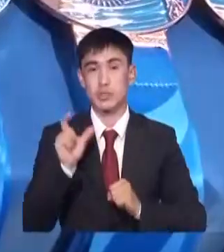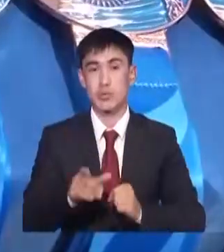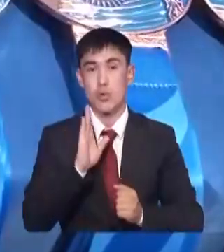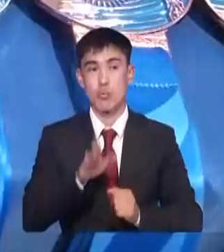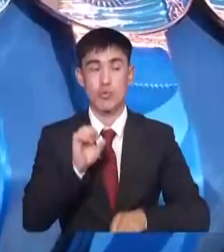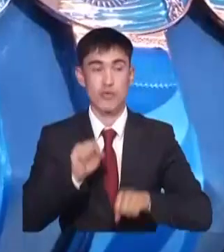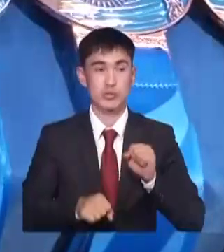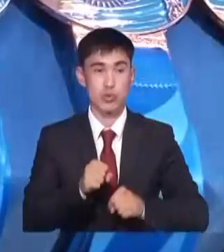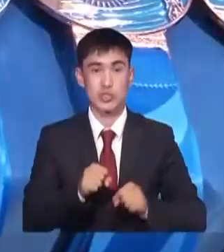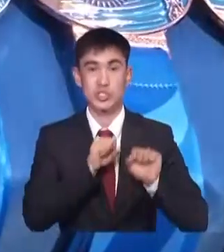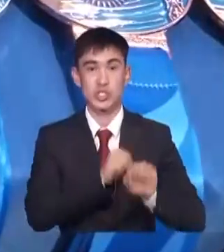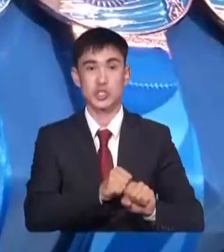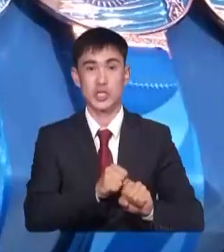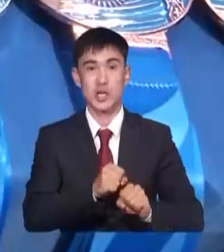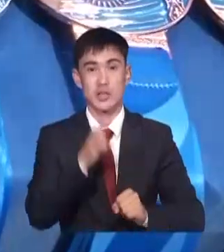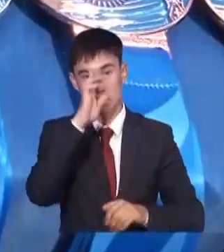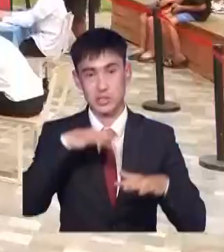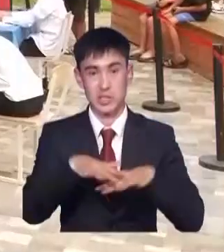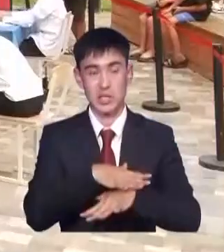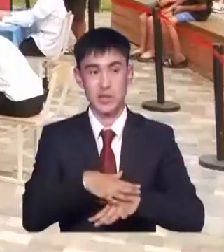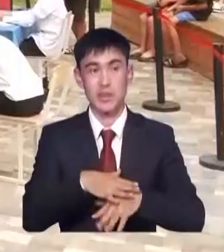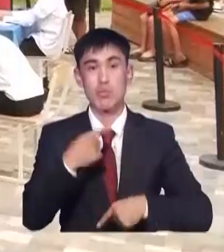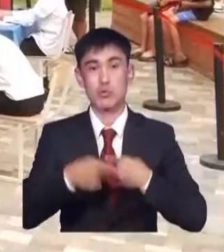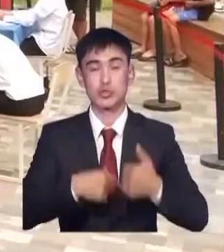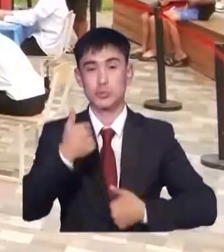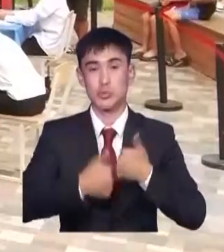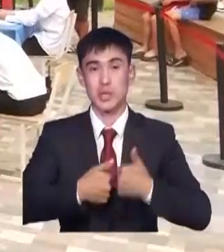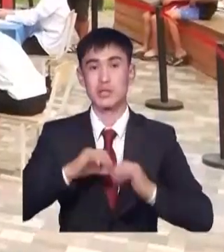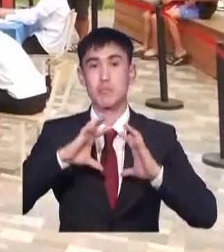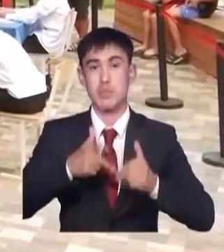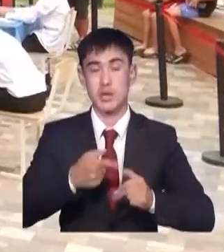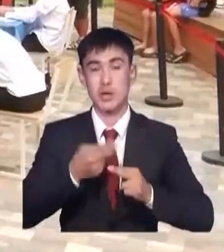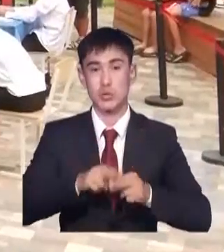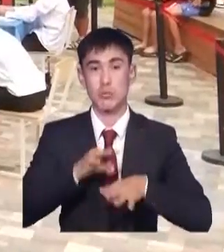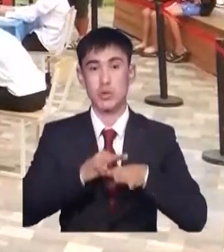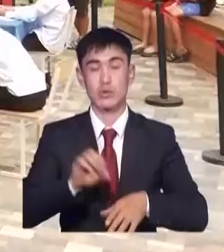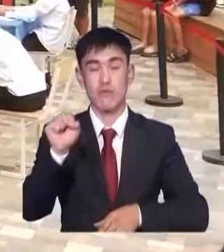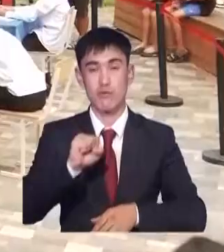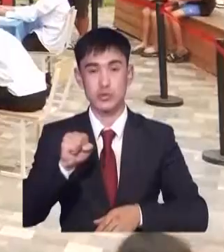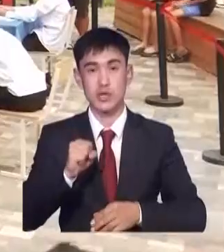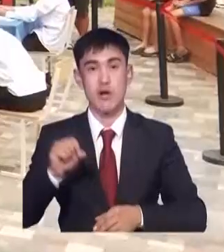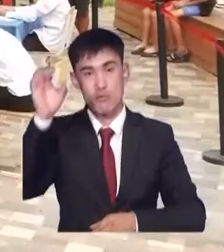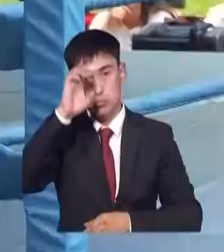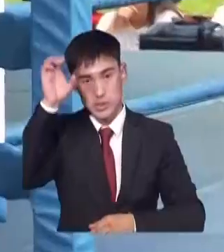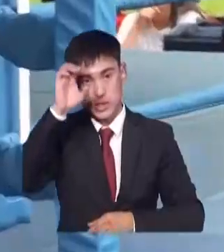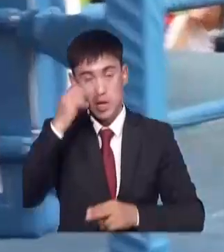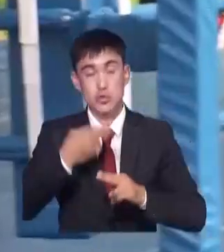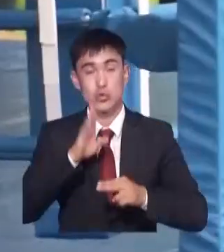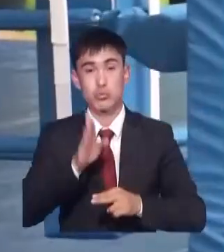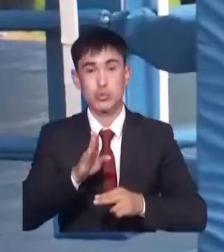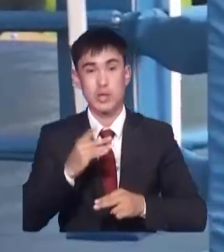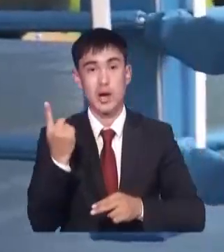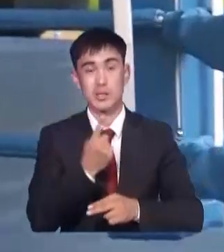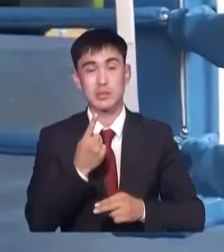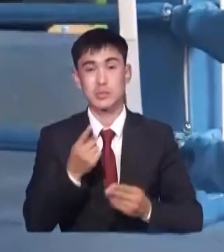представится возможность защищать честь нашей страны на предстоящем чемпионате мира, который пройдет в августе в Узбекистане, что станет еще